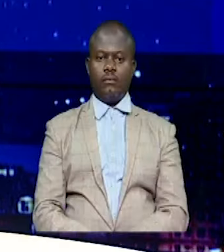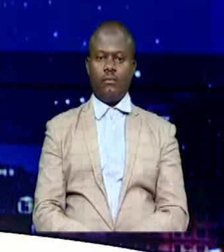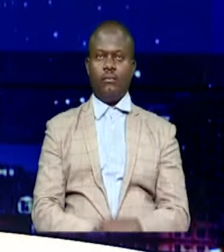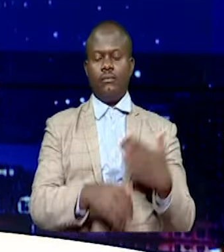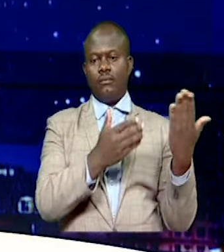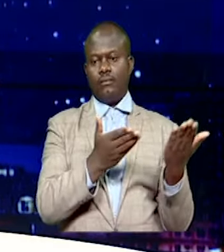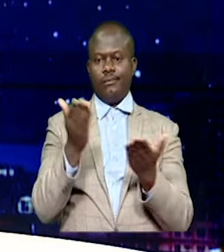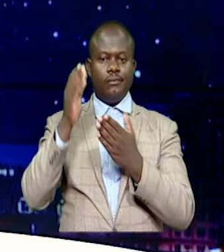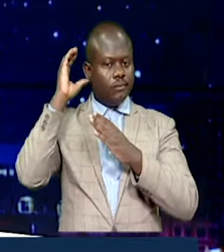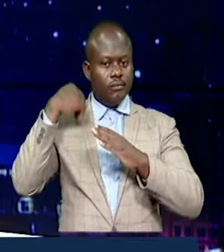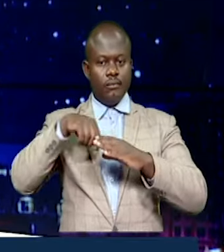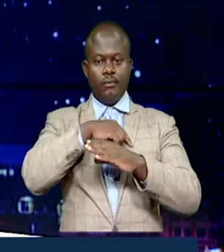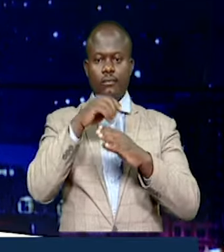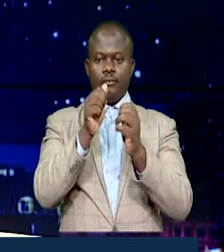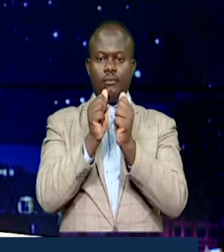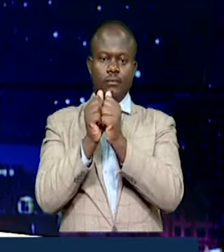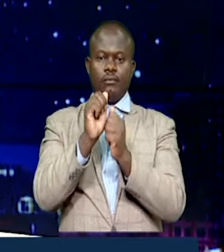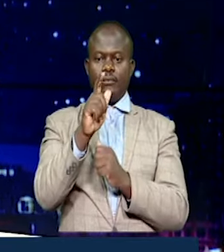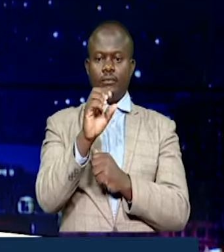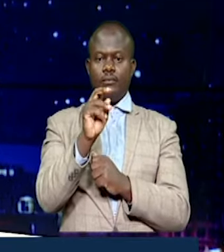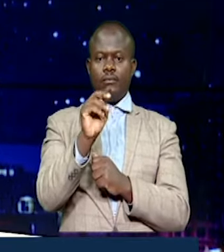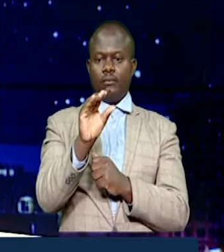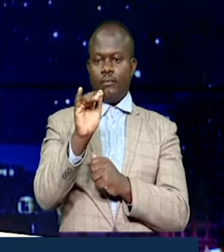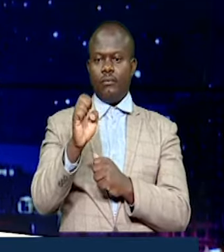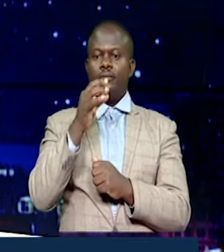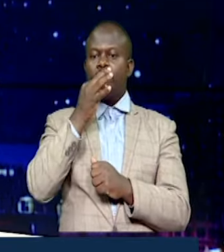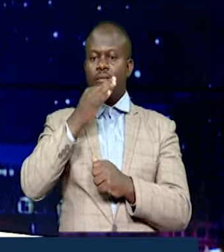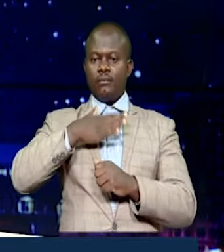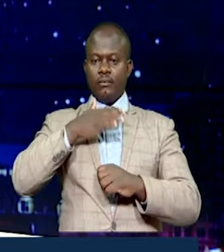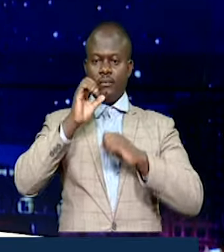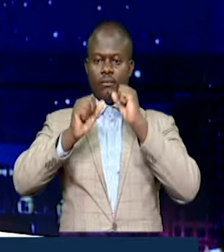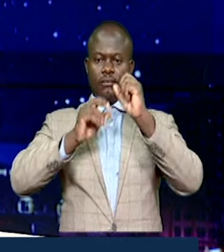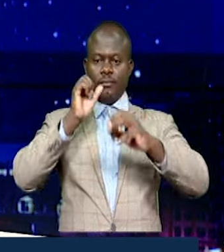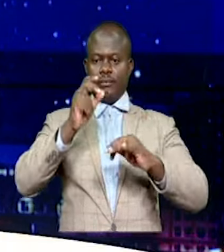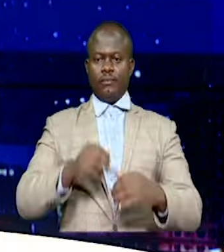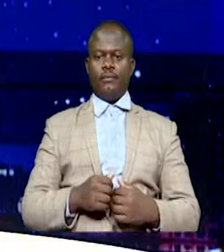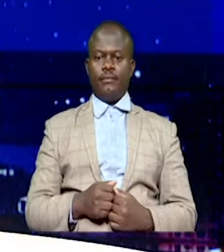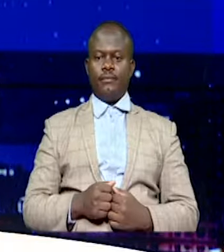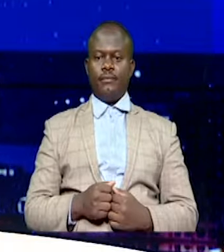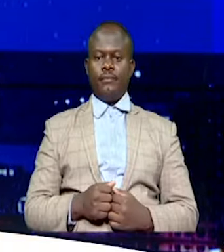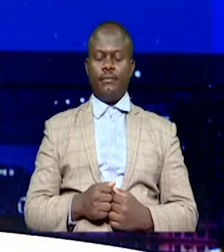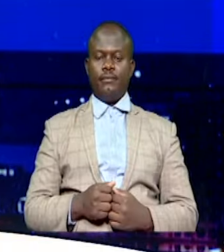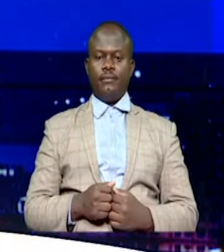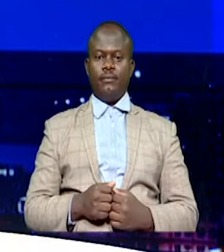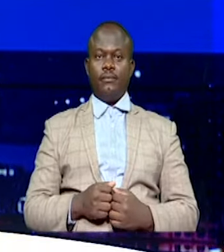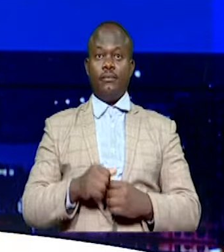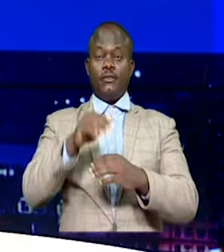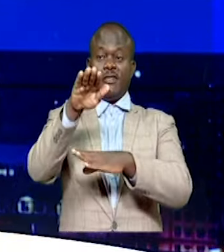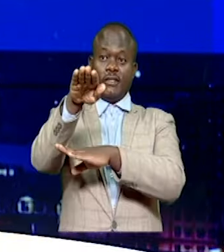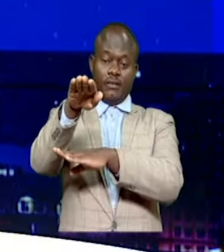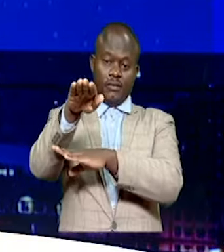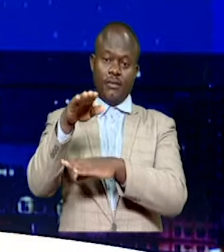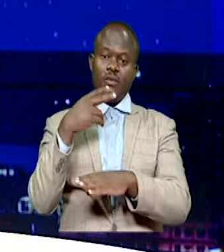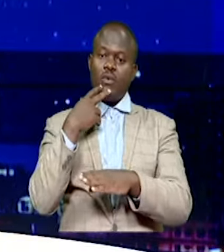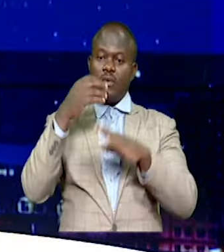Tubahaye ikaze muri aya makuru muri kumwe na Leonce Kanzayire ndetse na Fidel Irizabimbuto. Ku gicamunsi cyo kuri uyu wa